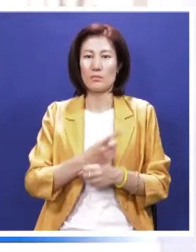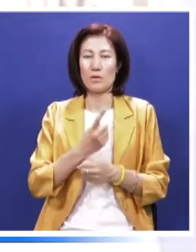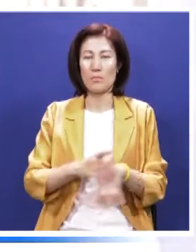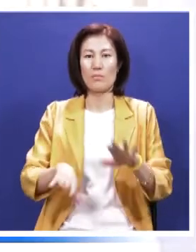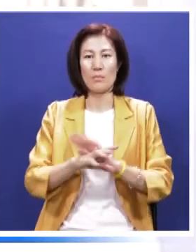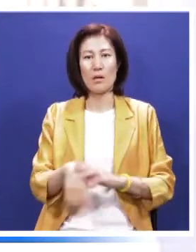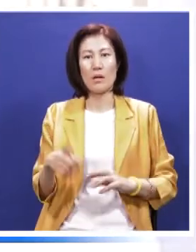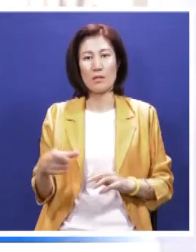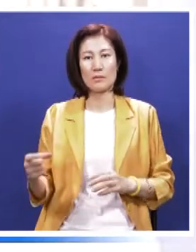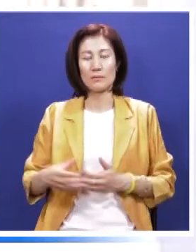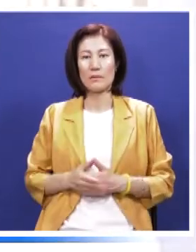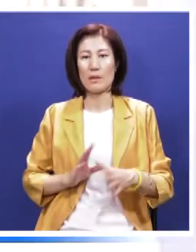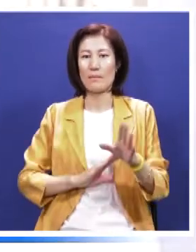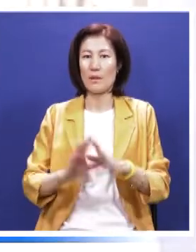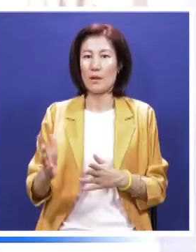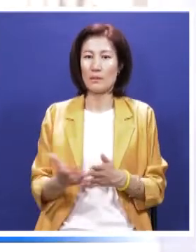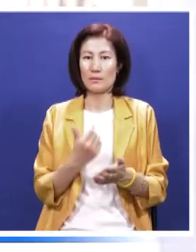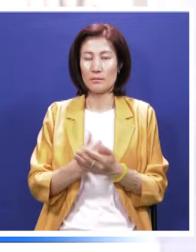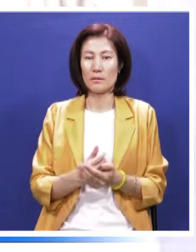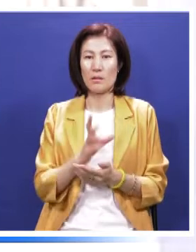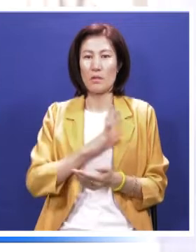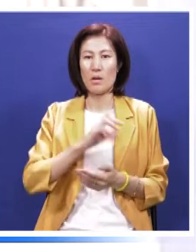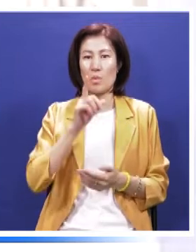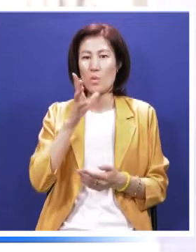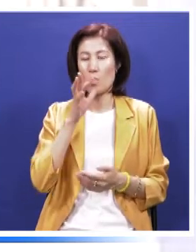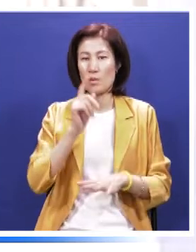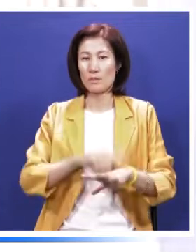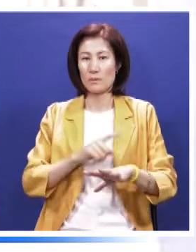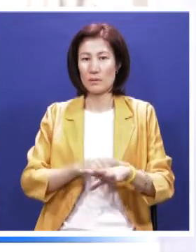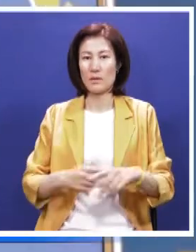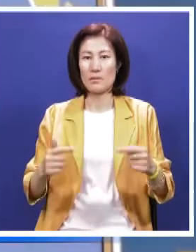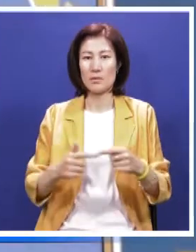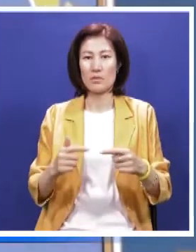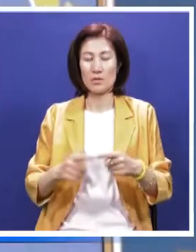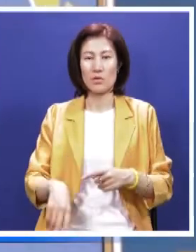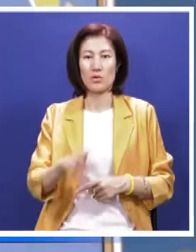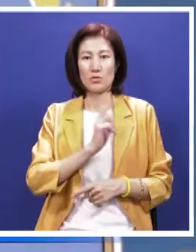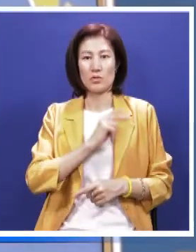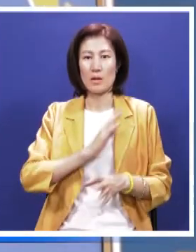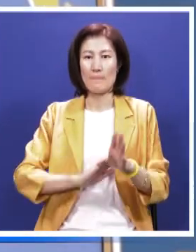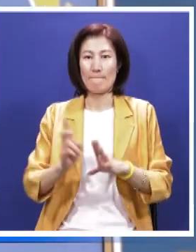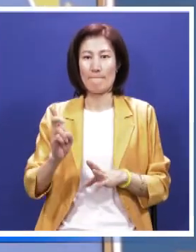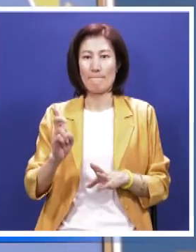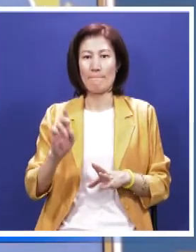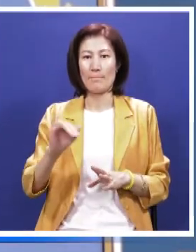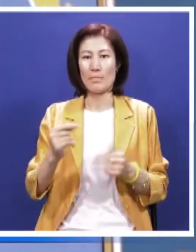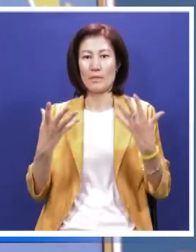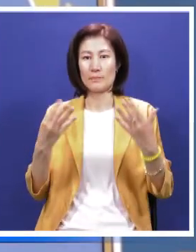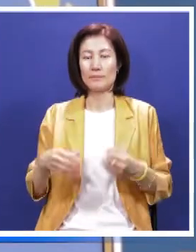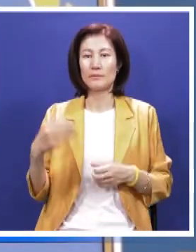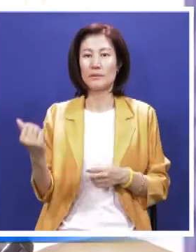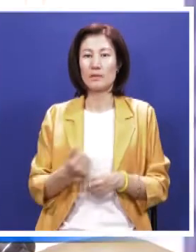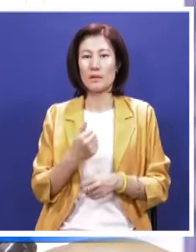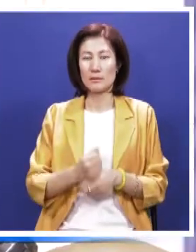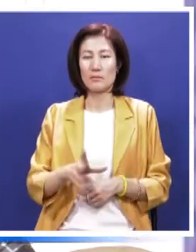азаматтардың талап тілектерін біз басшылыққа алу кезінде біз олармен нақты жұмыс жасауымыз керек. Енді біз әлі де реформалар жасалынады.